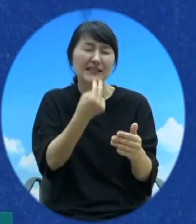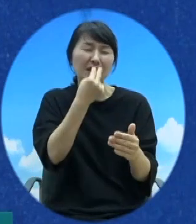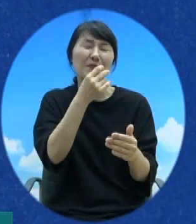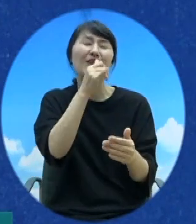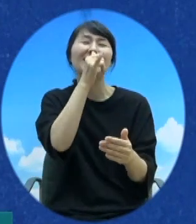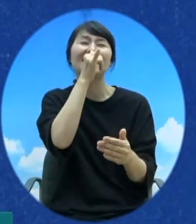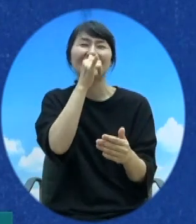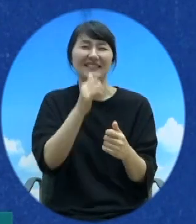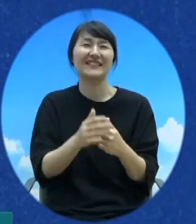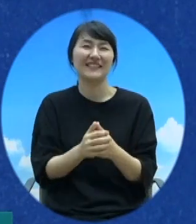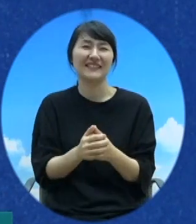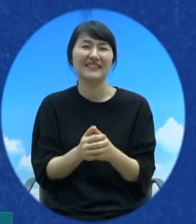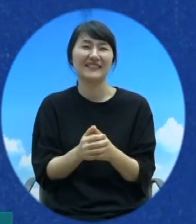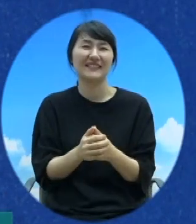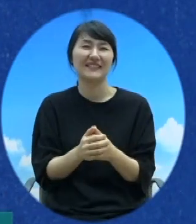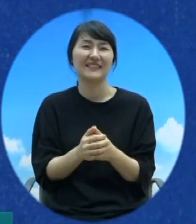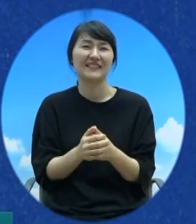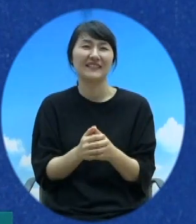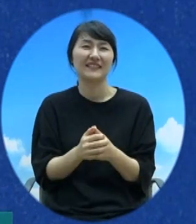있기 때문이다.